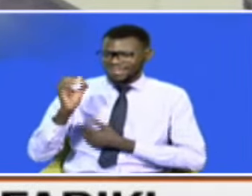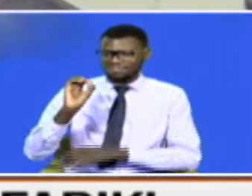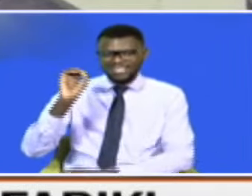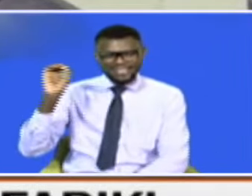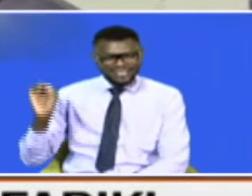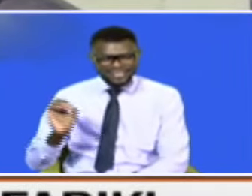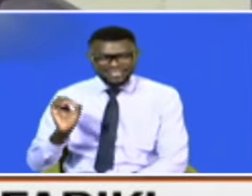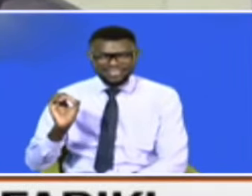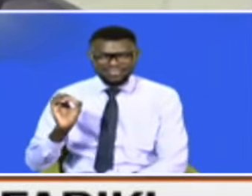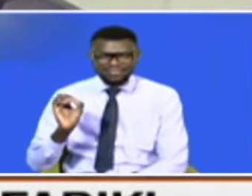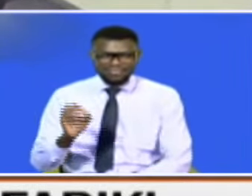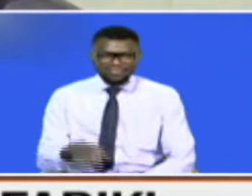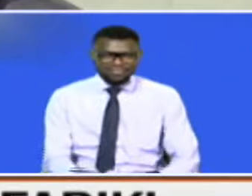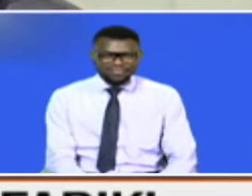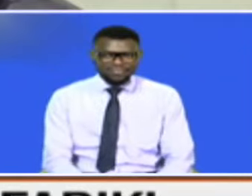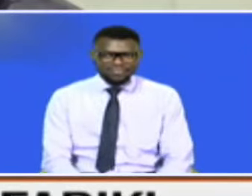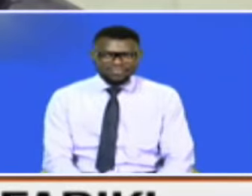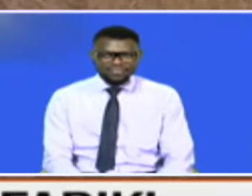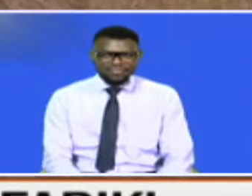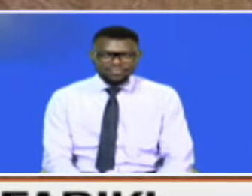30%.